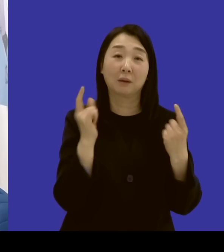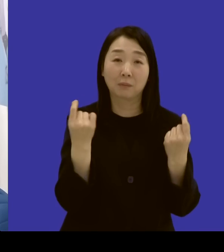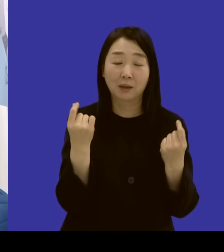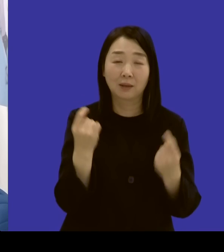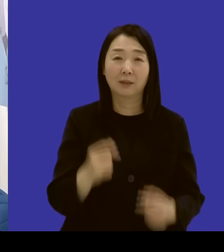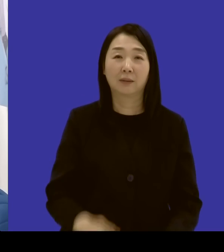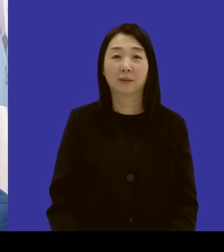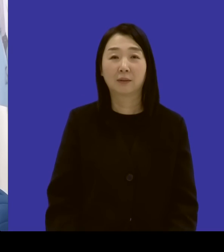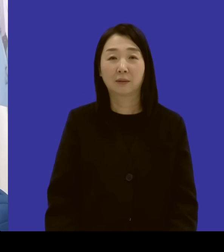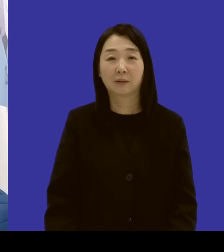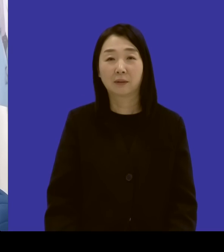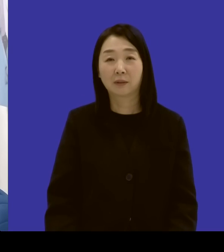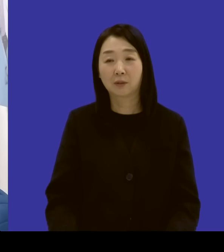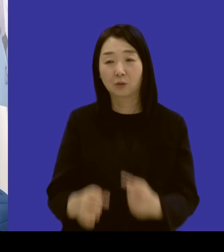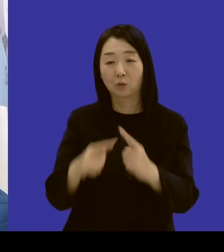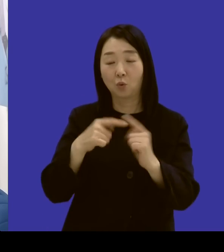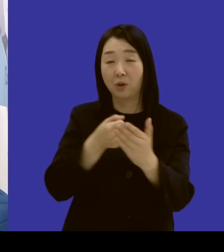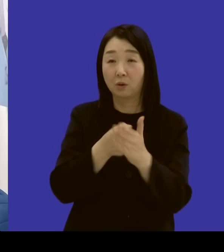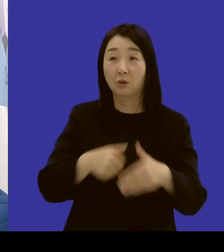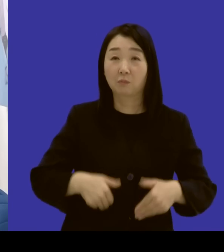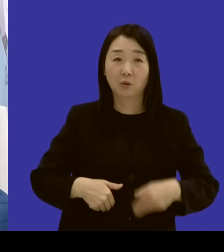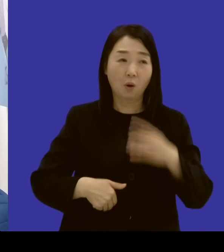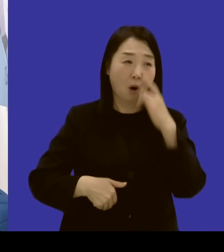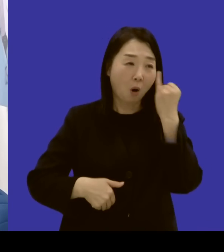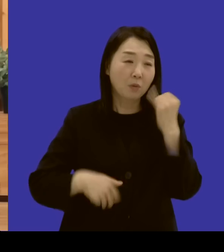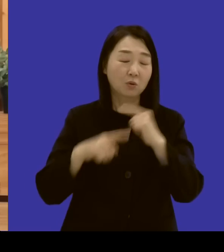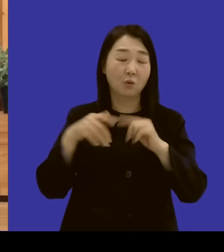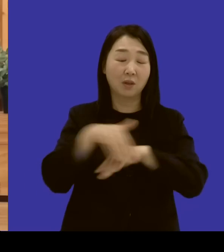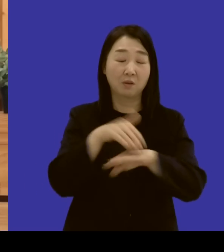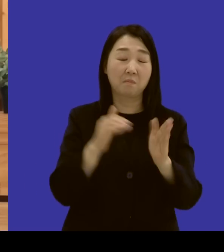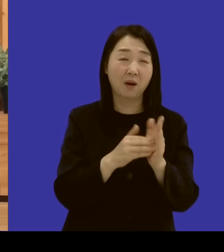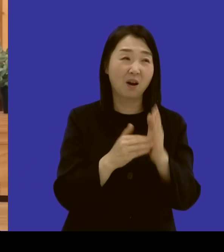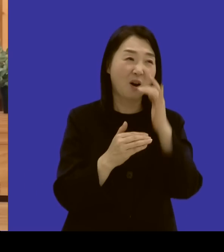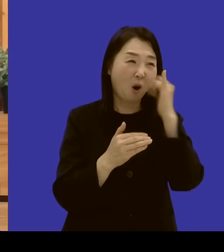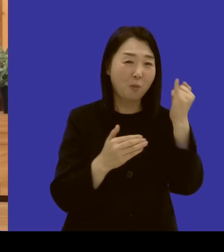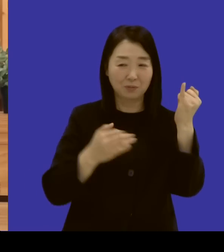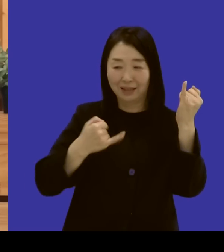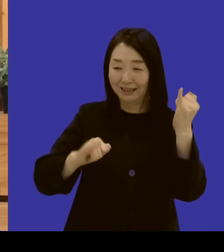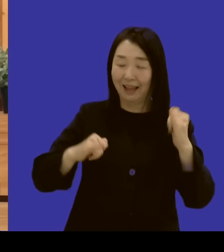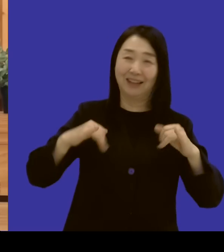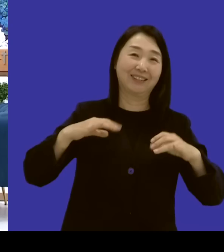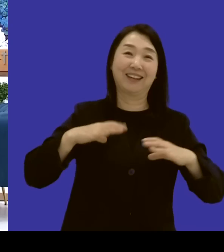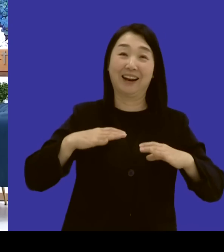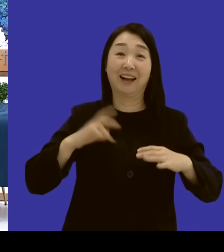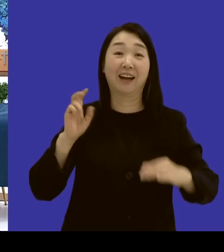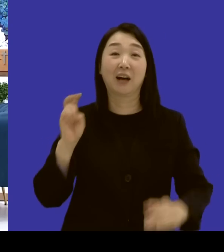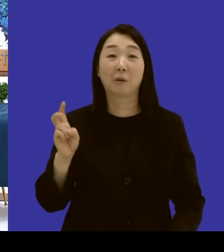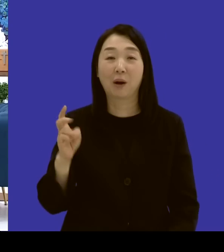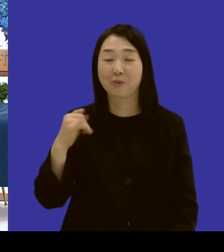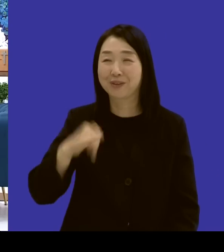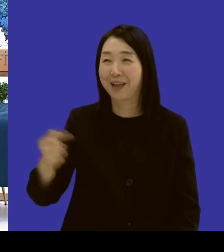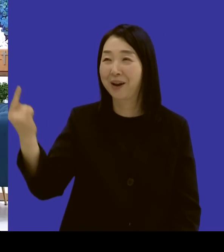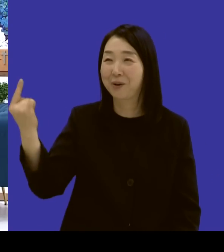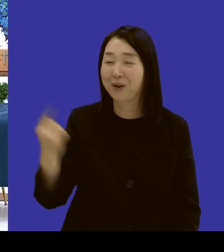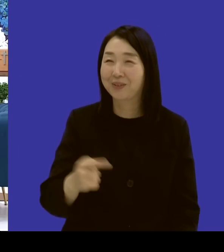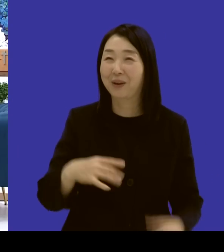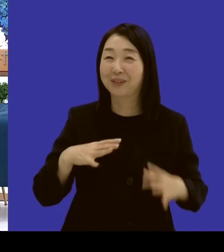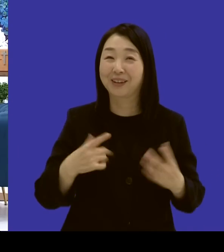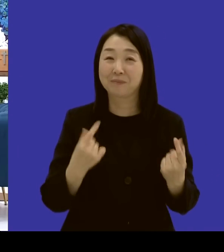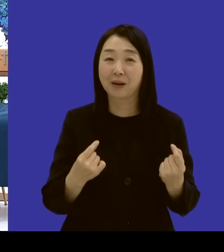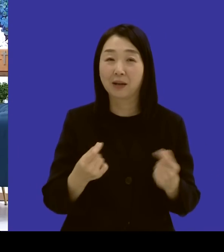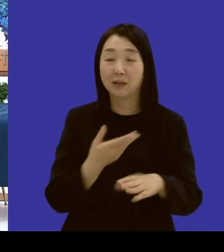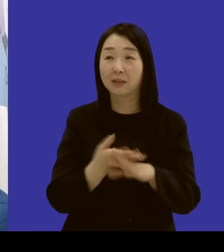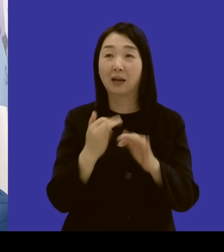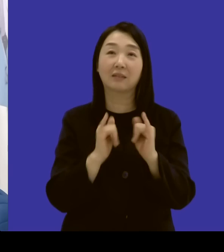다니시는 교회를 이제 가면 너무 어머니는 자랑스러우시잖아요, 딸이. 그렇죠. 그러니까 아 우리 딸 맞다고 그러시지만